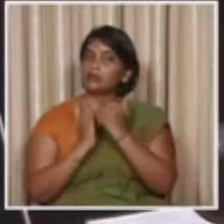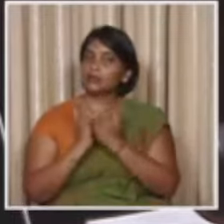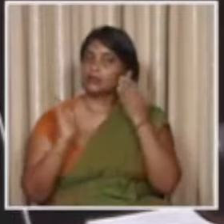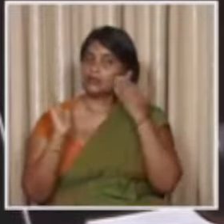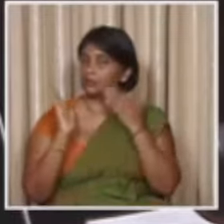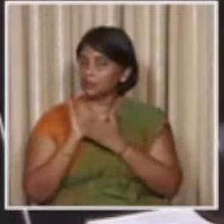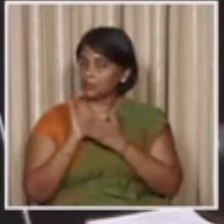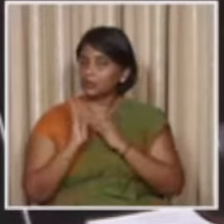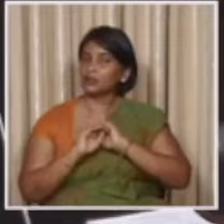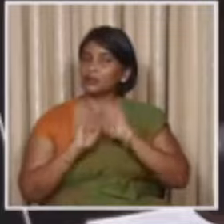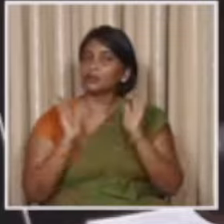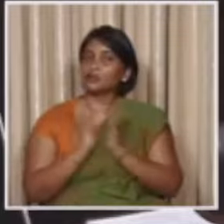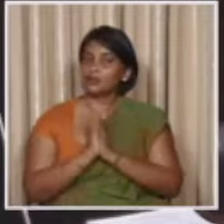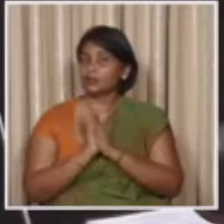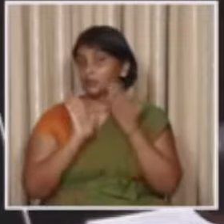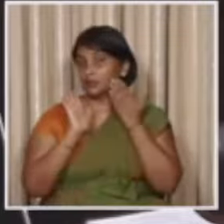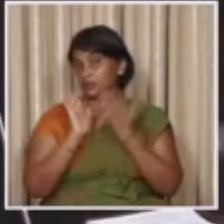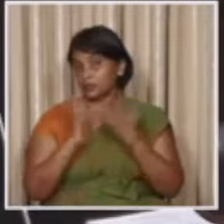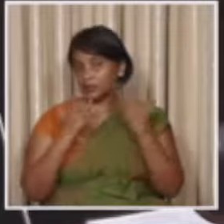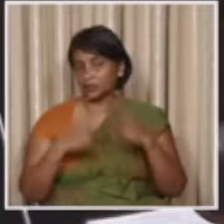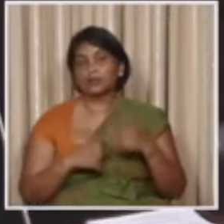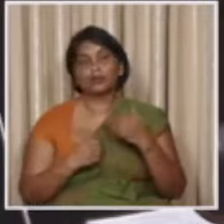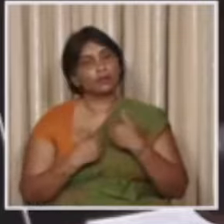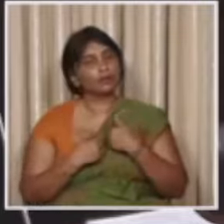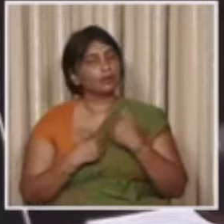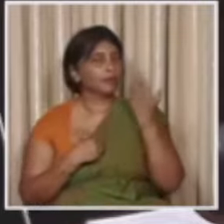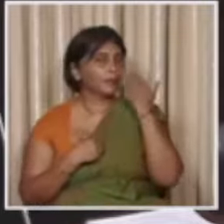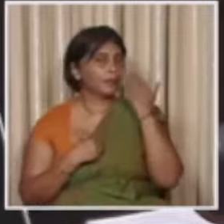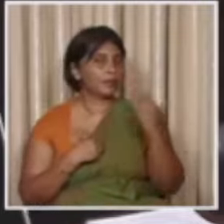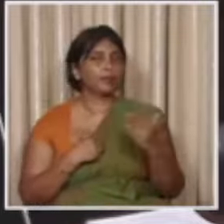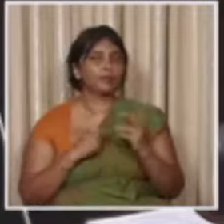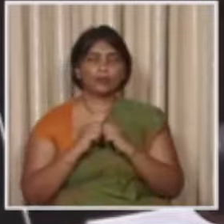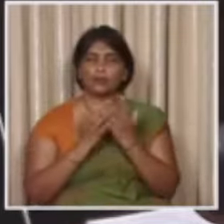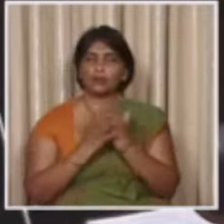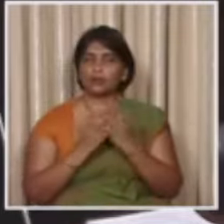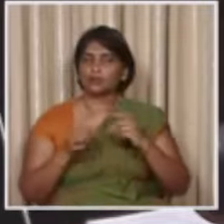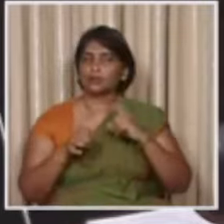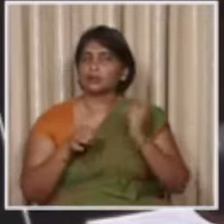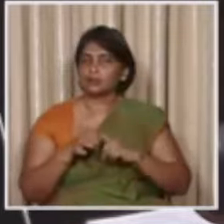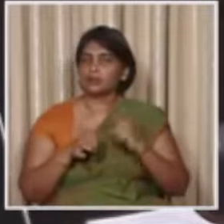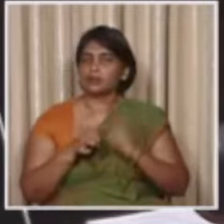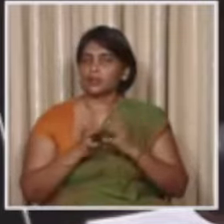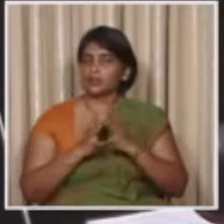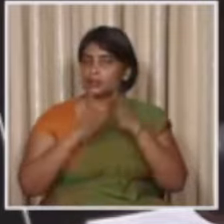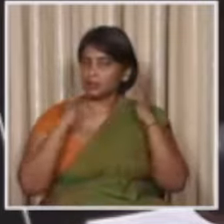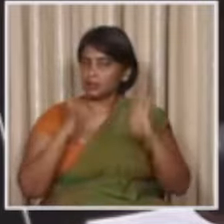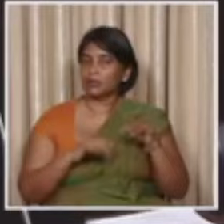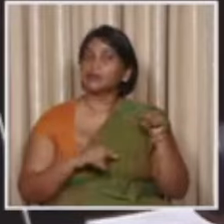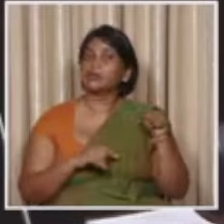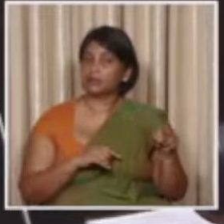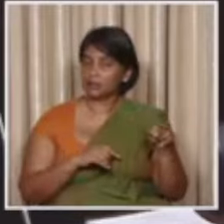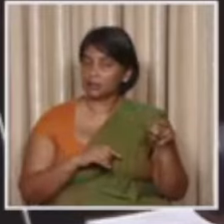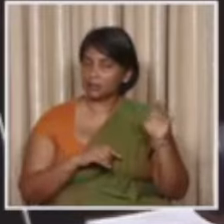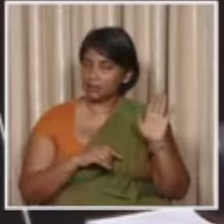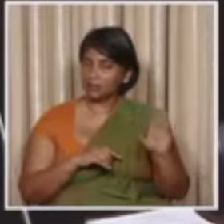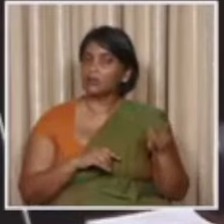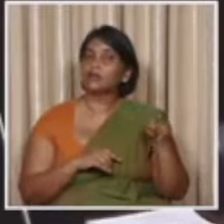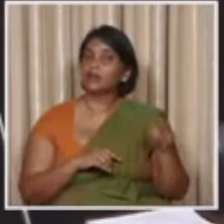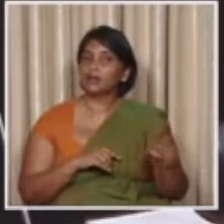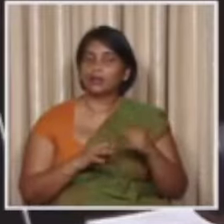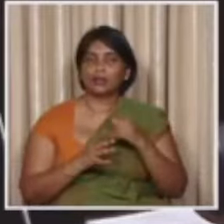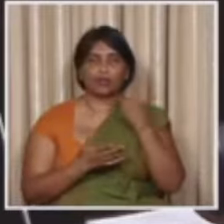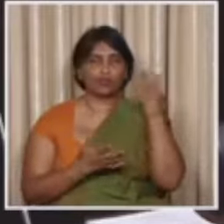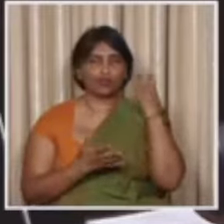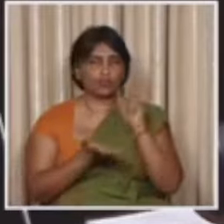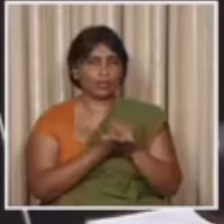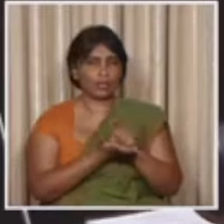පිළිබඳ කාරණා සියල්ල අරගත්තට පස්සේ අපට පේන්න තියෙන නොවිසඳිච්ච ප්‍රශ්න ගණනාවක් තියෙනවා. ඒක තමයි මේ තව්හිද්